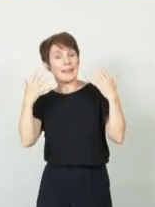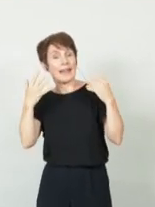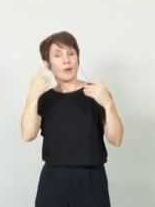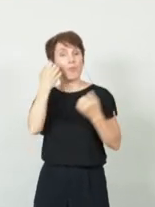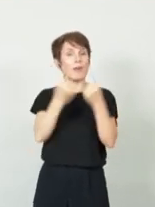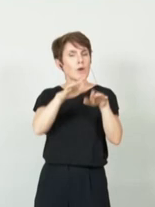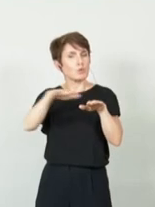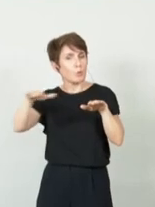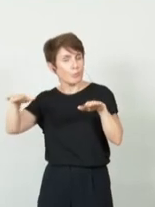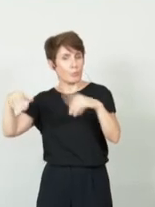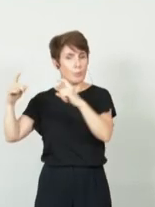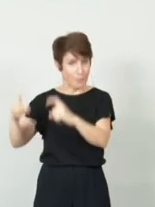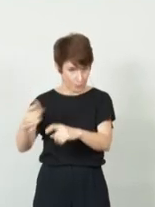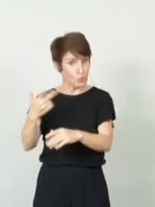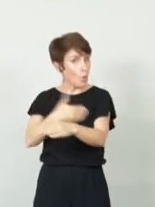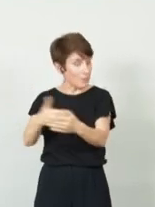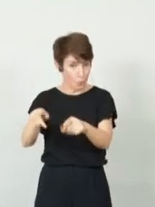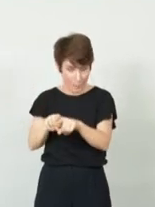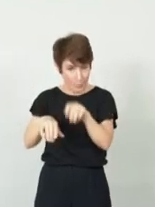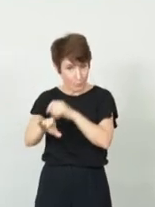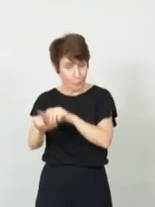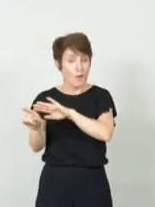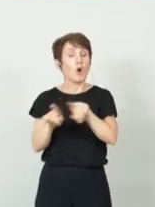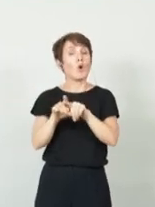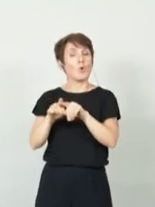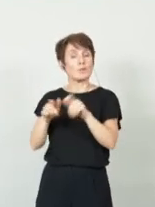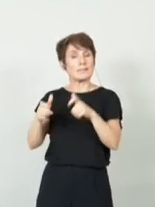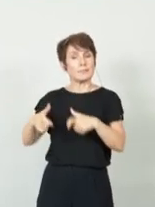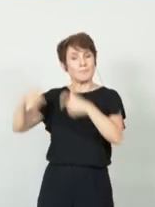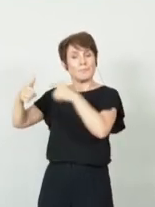et aussi des investissements sur le patrimoine municipal